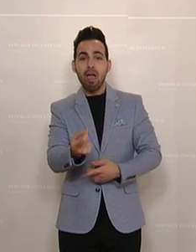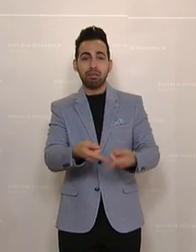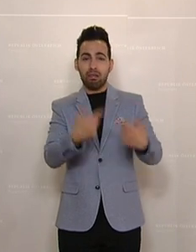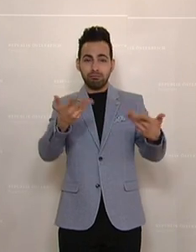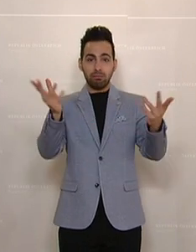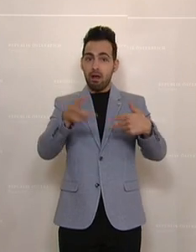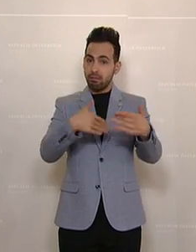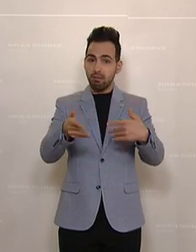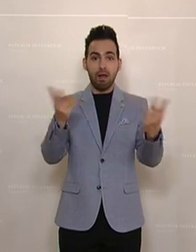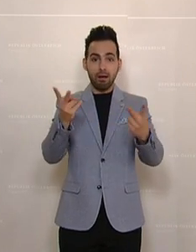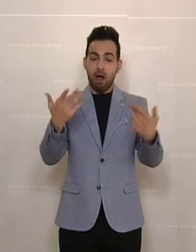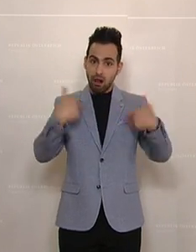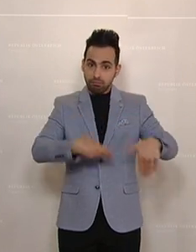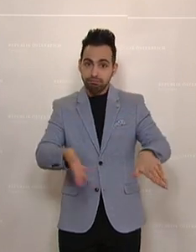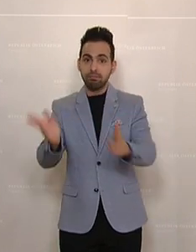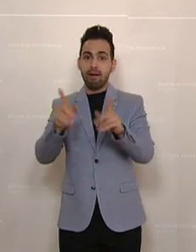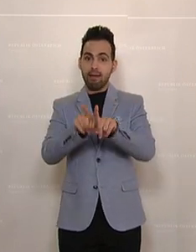sind.